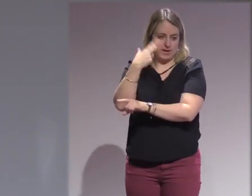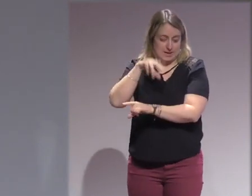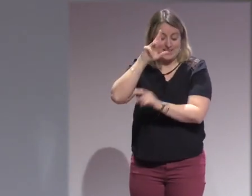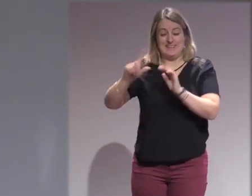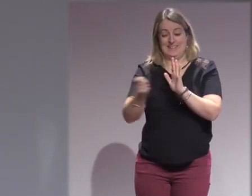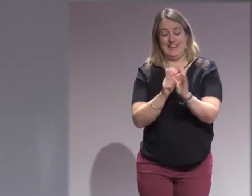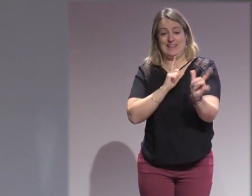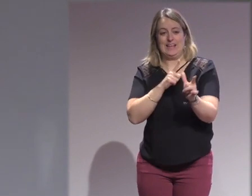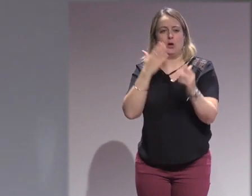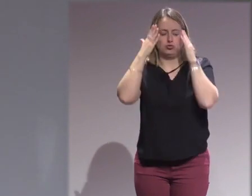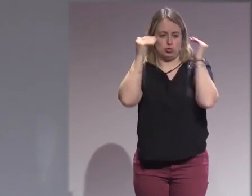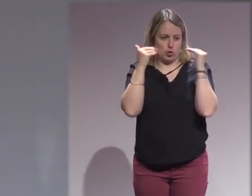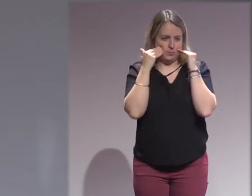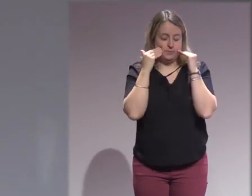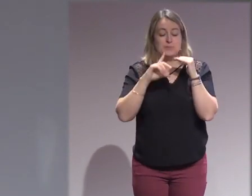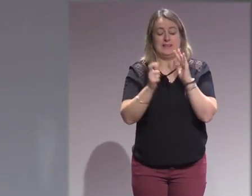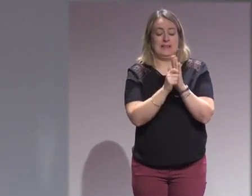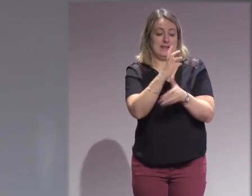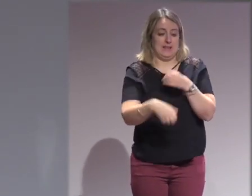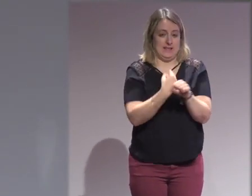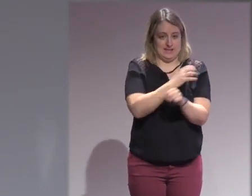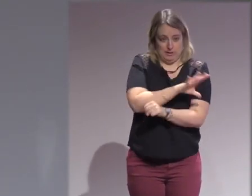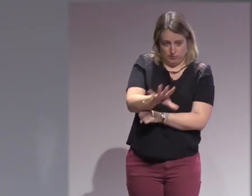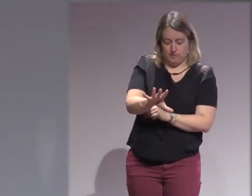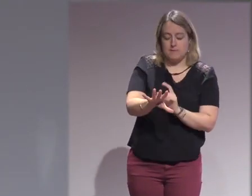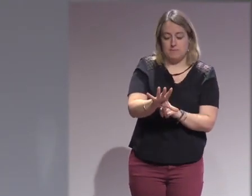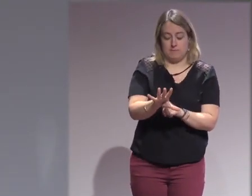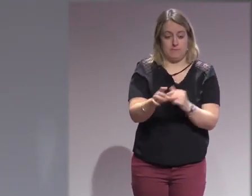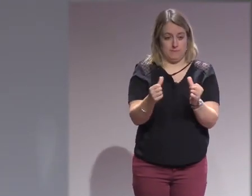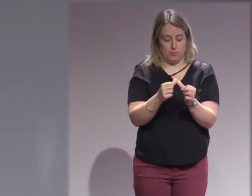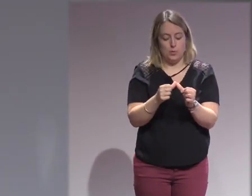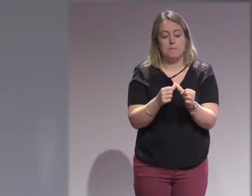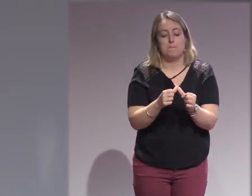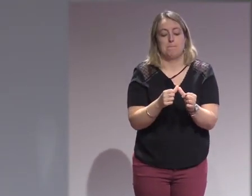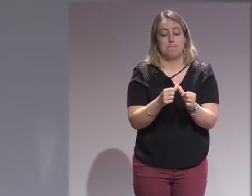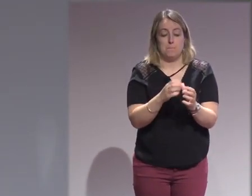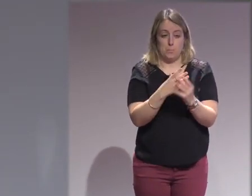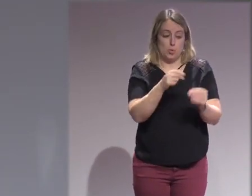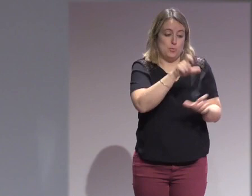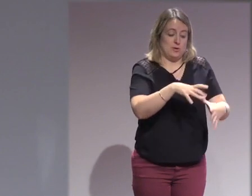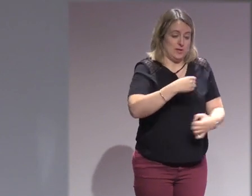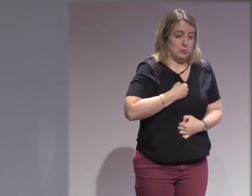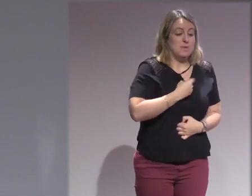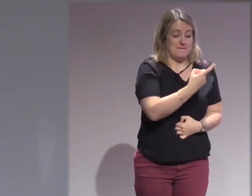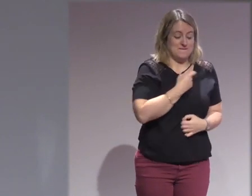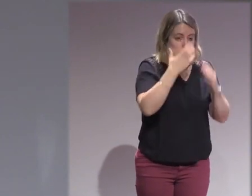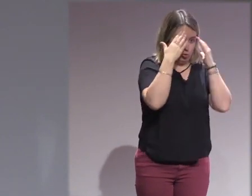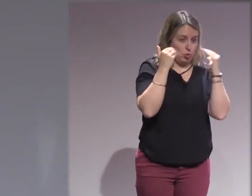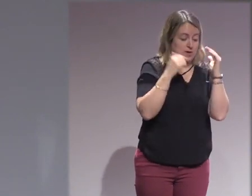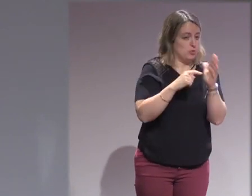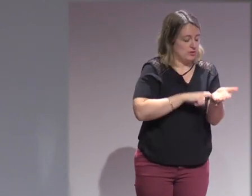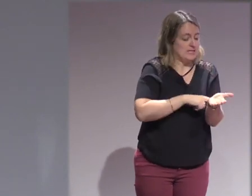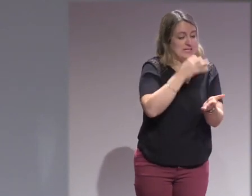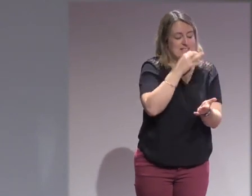Corée. C'est-à-dire qu'à partir de 1955, là, effectivement, se met en place ce que beaucoup d'adoptés d'origine coréenne appellent